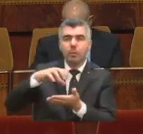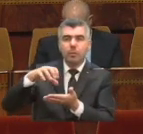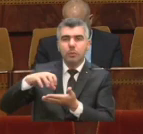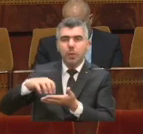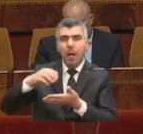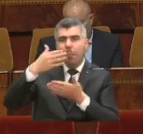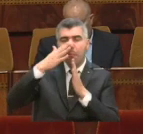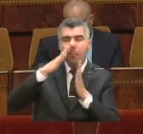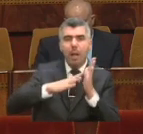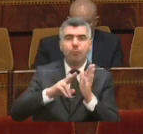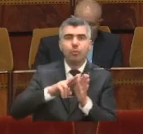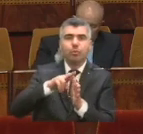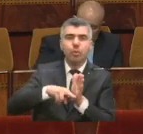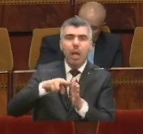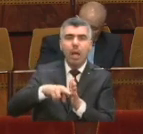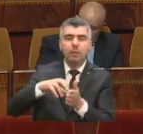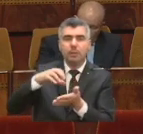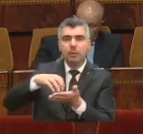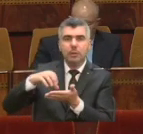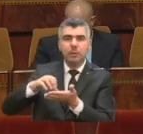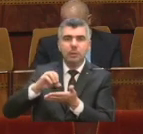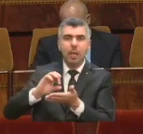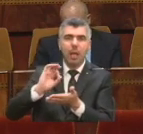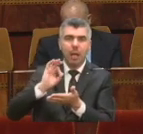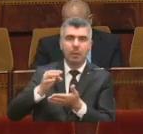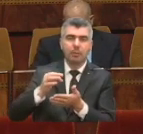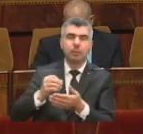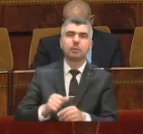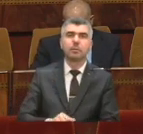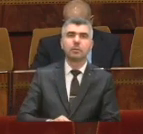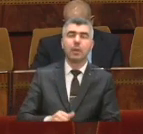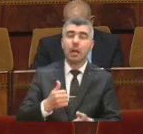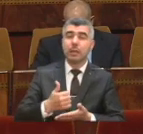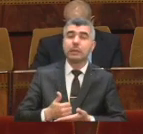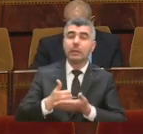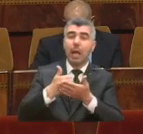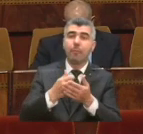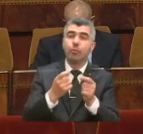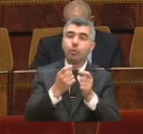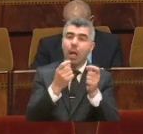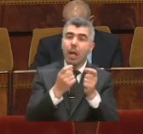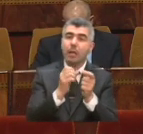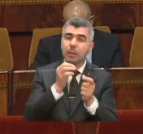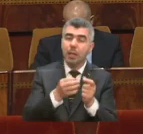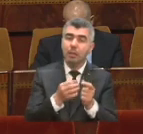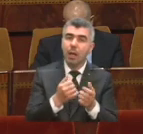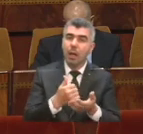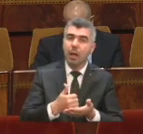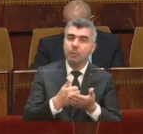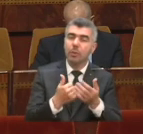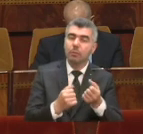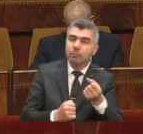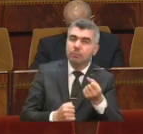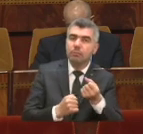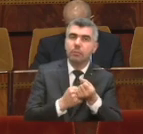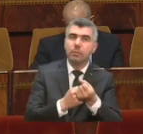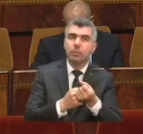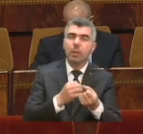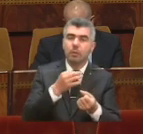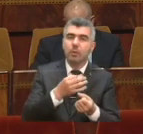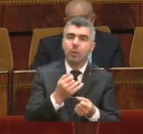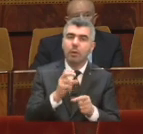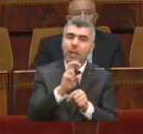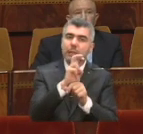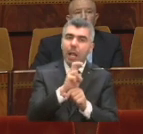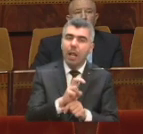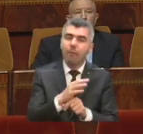جميع الجهات، وتنعرفوا حتى الجهات الهشة. خصنا ندعموا هذه الشركات السيد الوزير، خصنا نساعدوها بآليات مالية